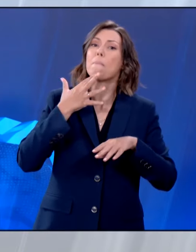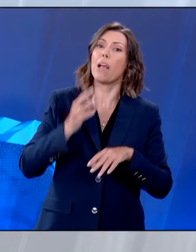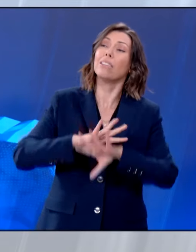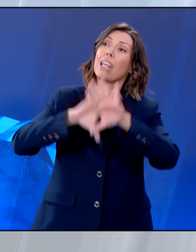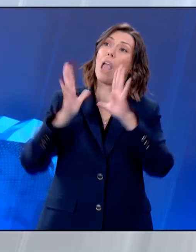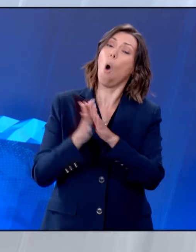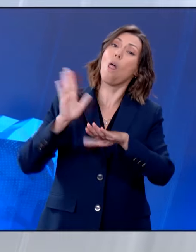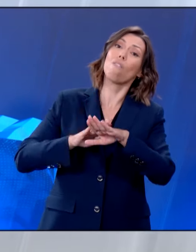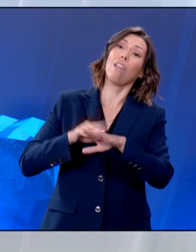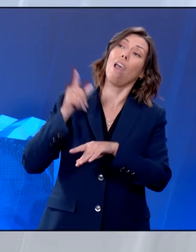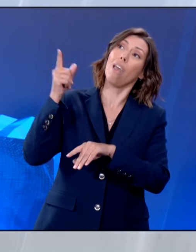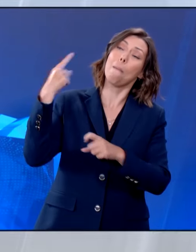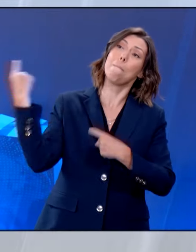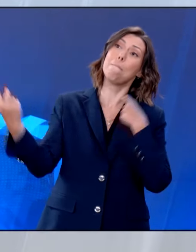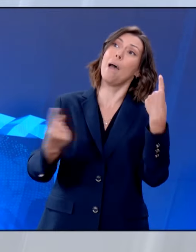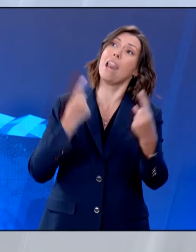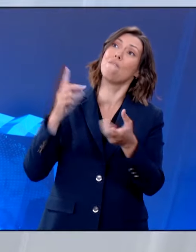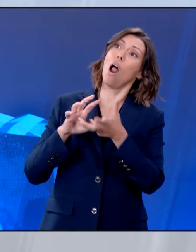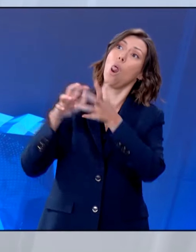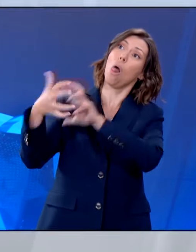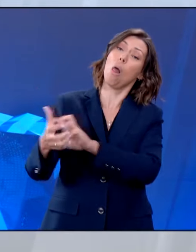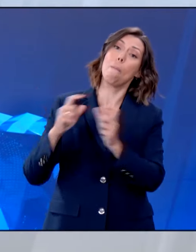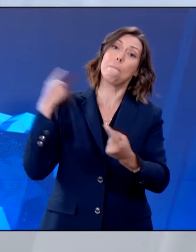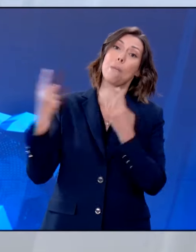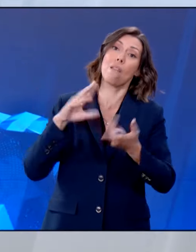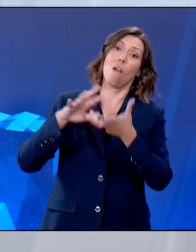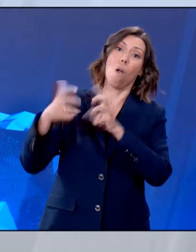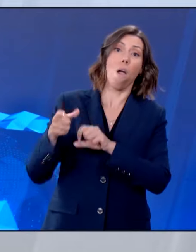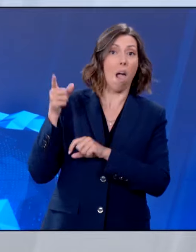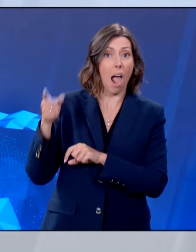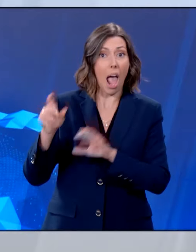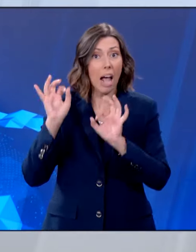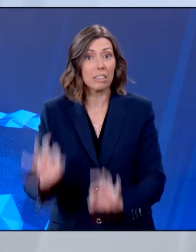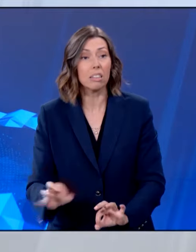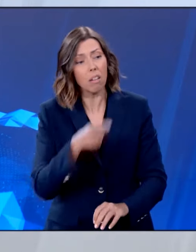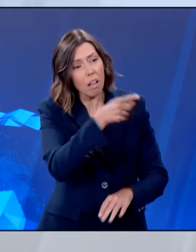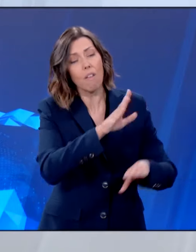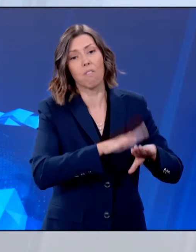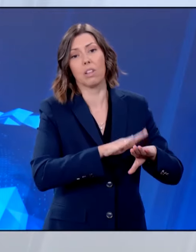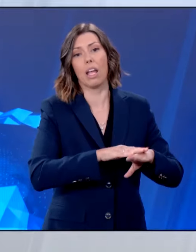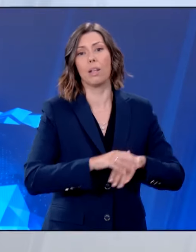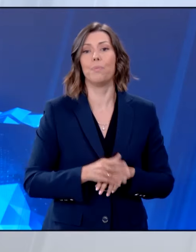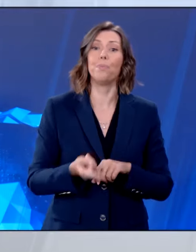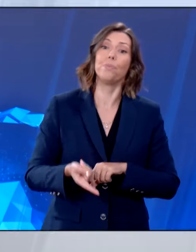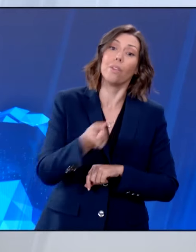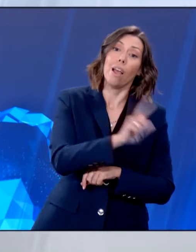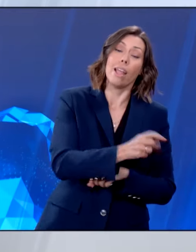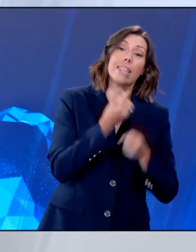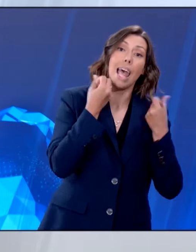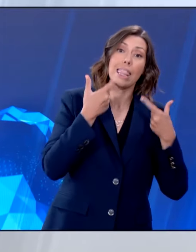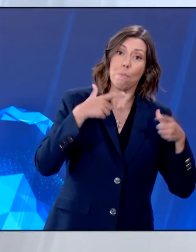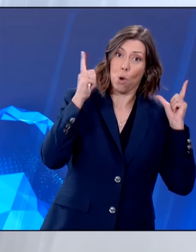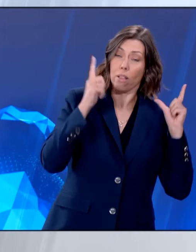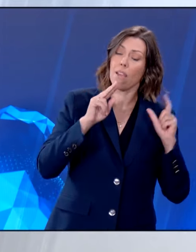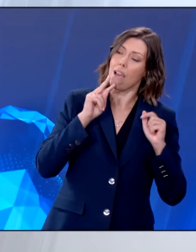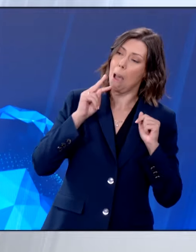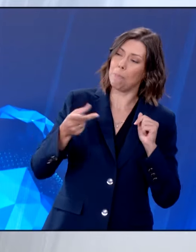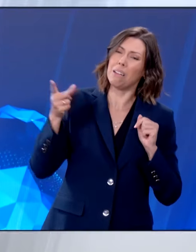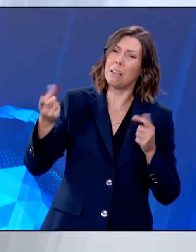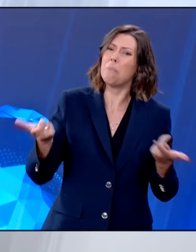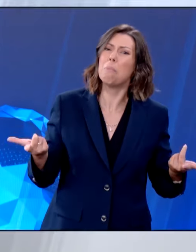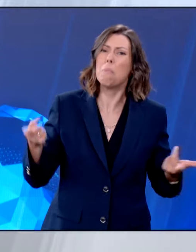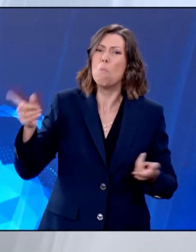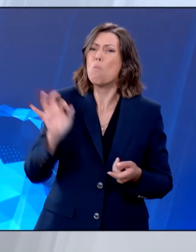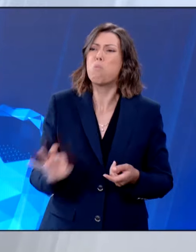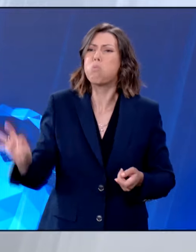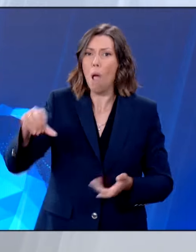του επιτελικού κράτους. Ο Δήμαρχος Αθηναίων, που δεν είναι ποτέ στην πόλη του, ας ασχοληθεί πρώτα με τα στοιχειώδη του Δήμου του, μήπως για